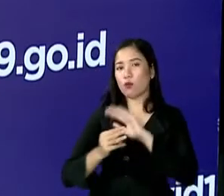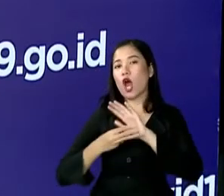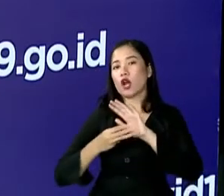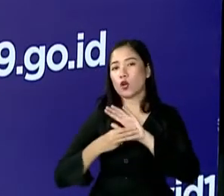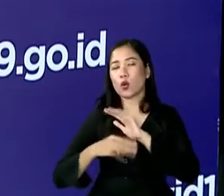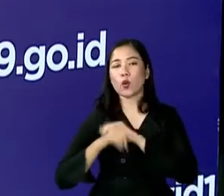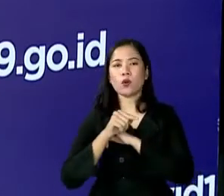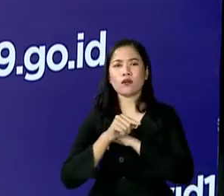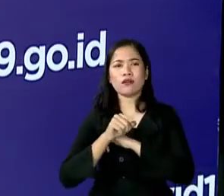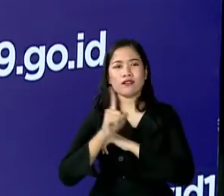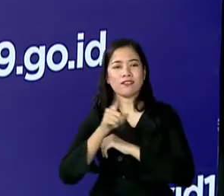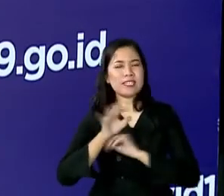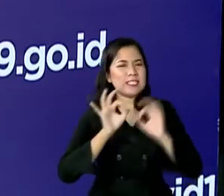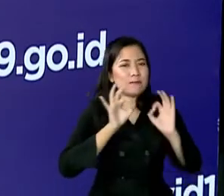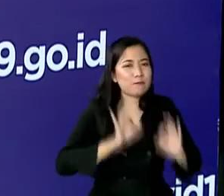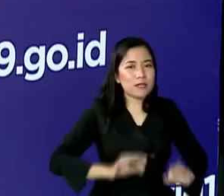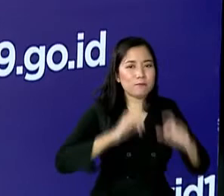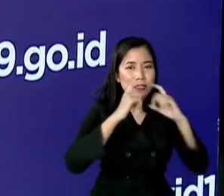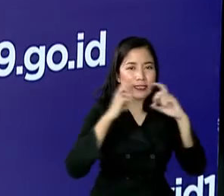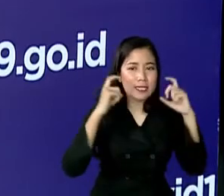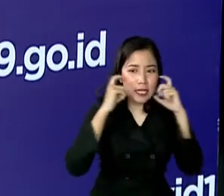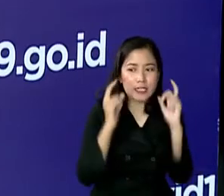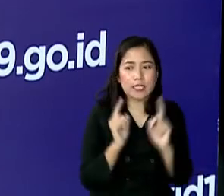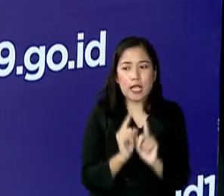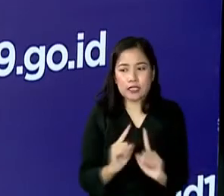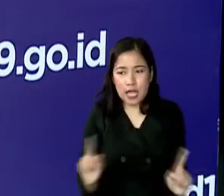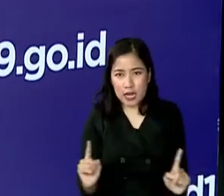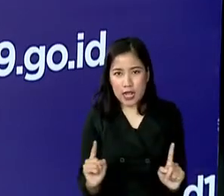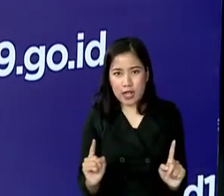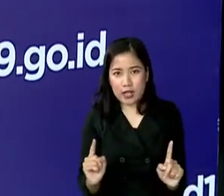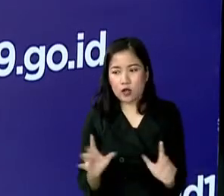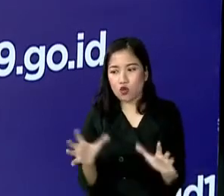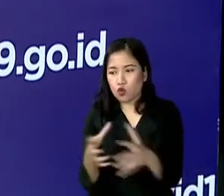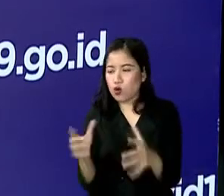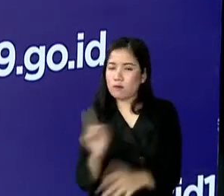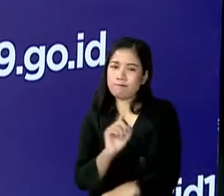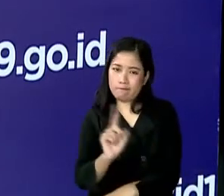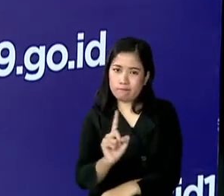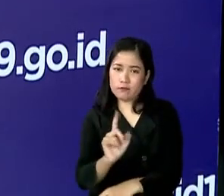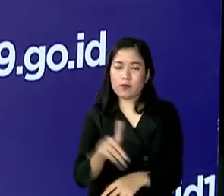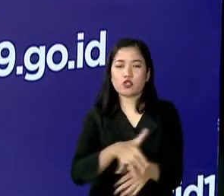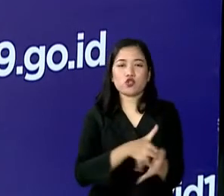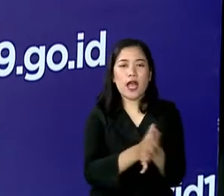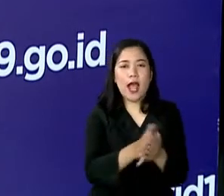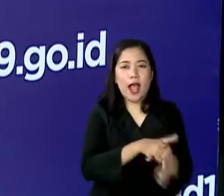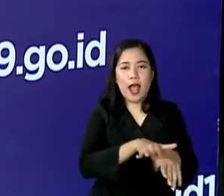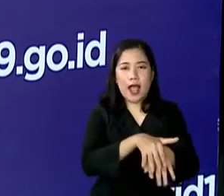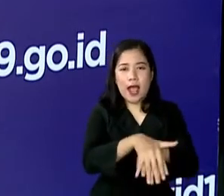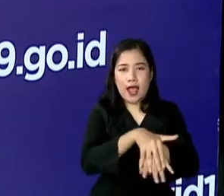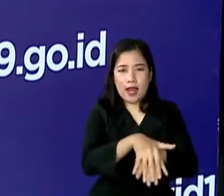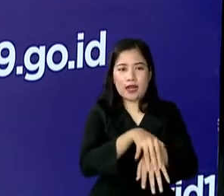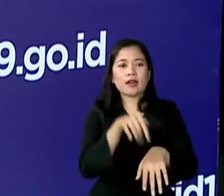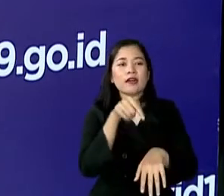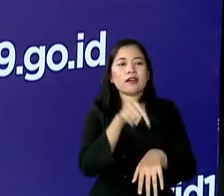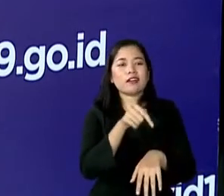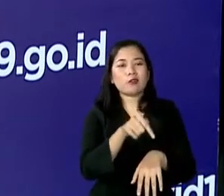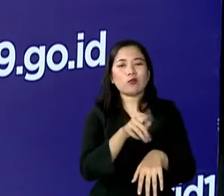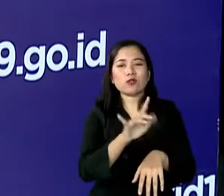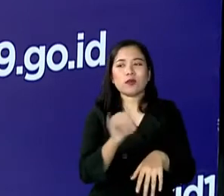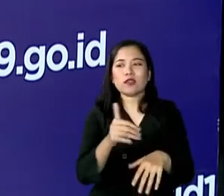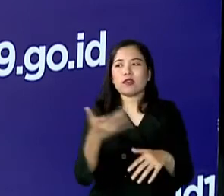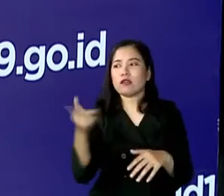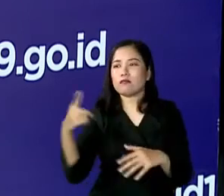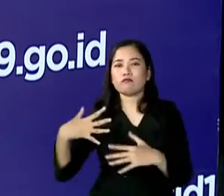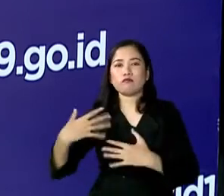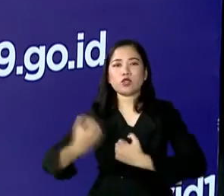lakukan agar disiplin patuh memakai masker menjaga jarak menghindari kerumunan serta maju ciptakan belum sebanding dengan beratnya